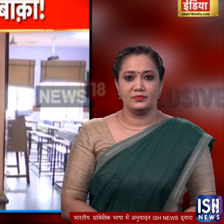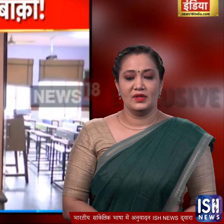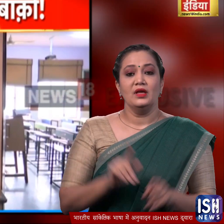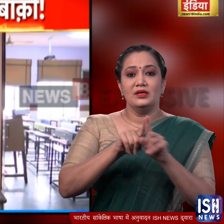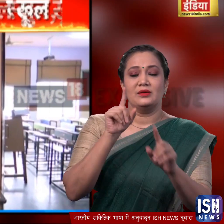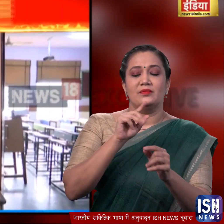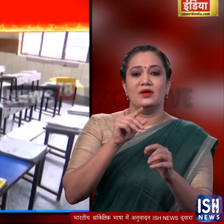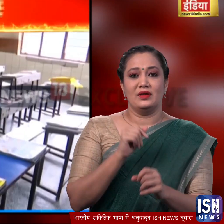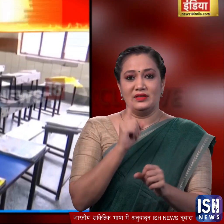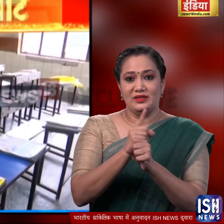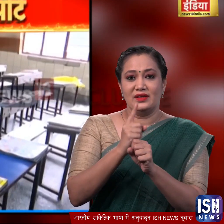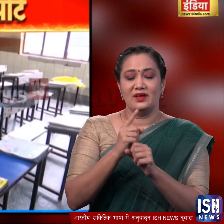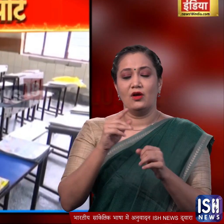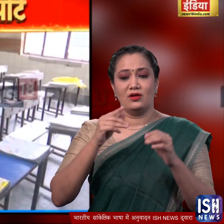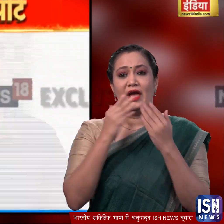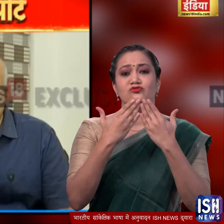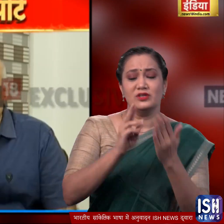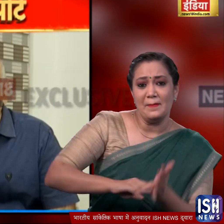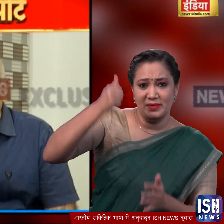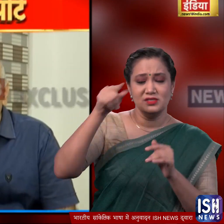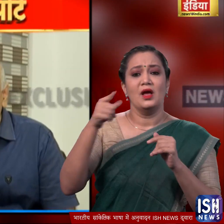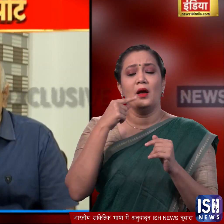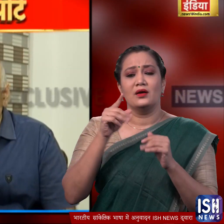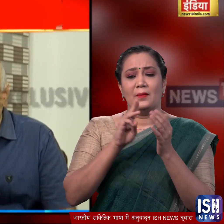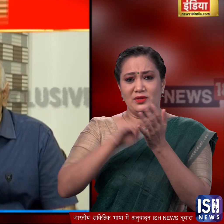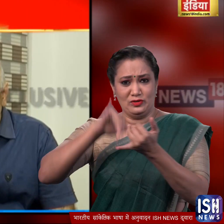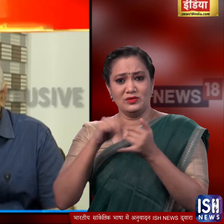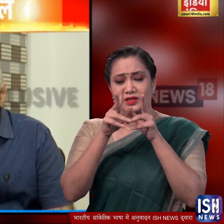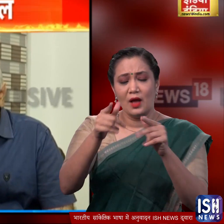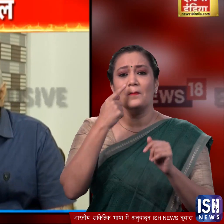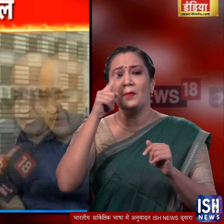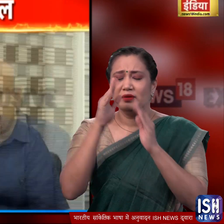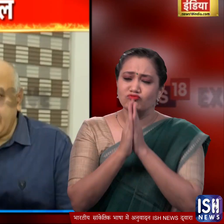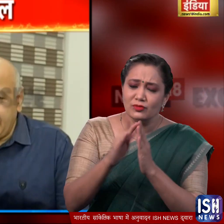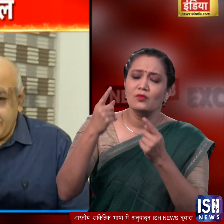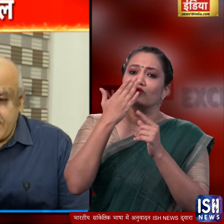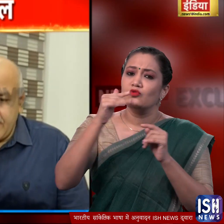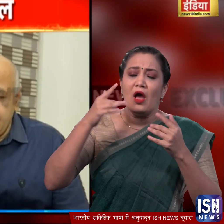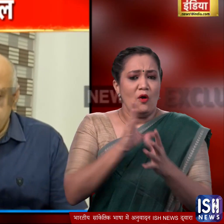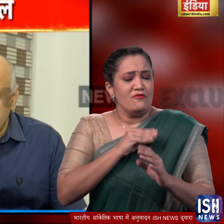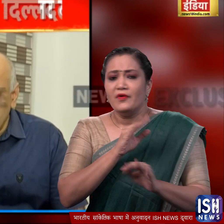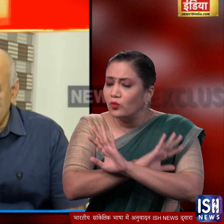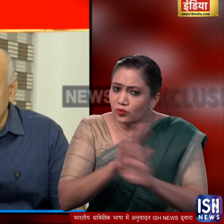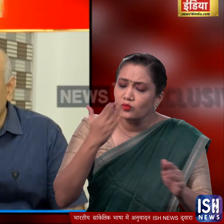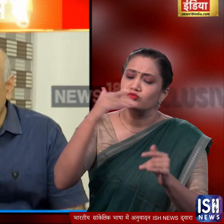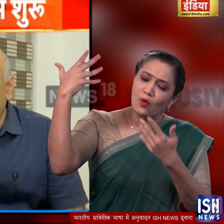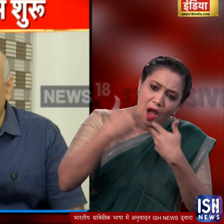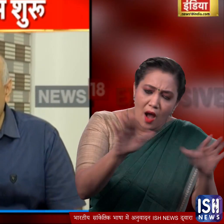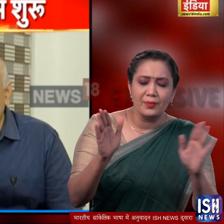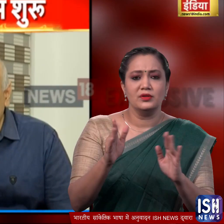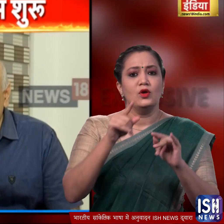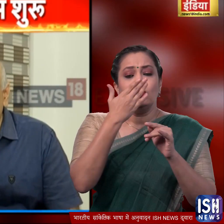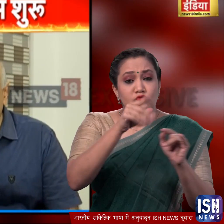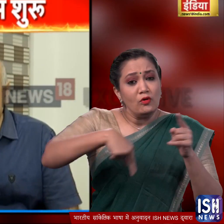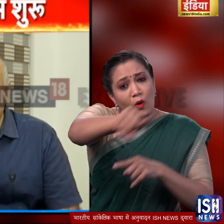बीच शिक्षा मंत्री मनीष सिसोदिया ने बच्चों के माता पिता से अपील की कि वो अपने बच्चों को स्कूल भेजें। डरे ना, स्कूल्स